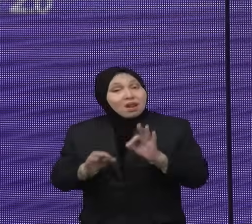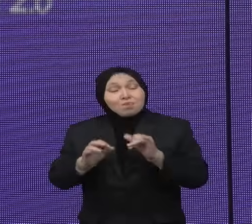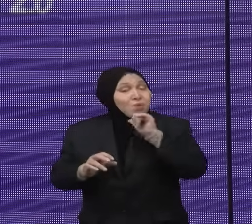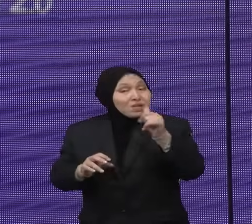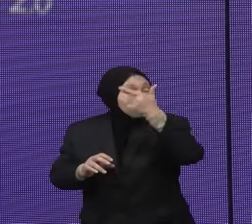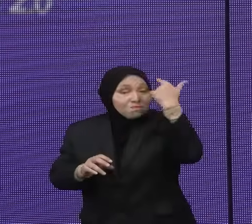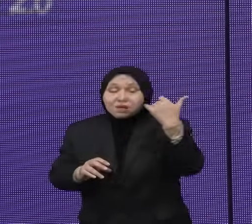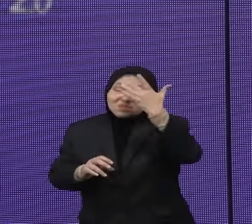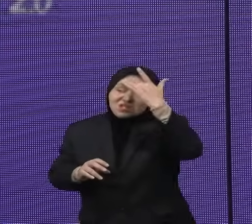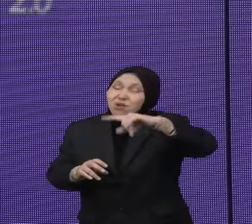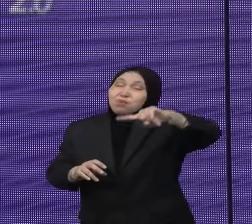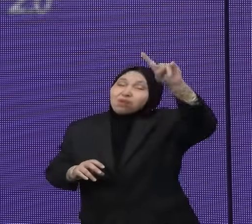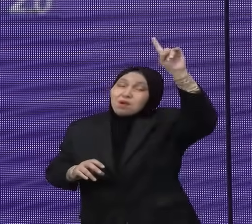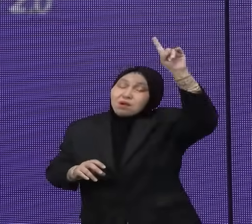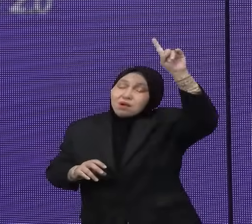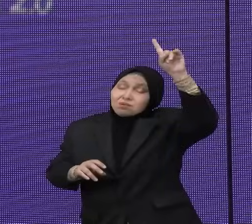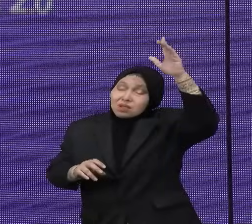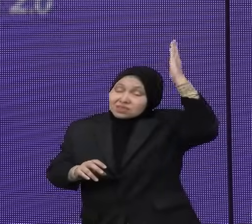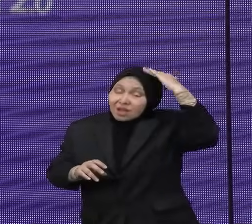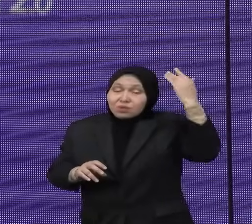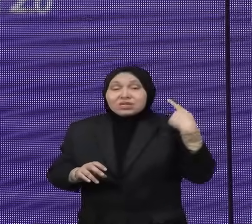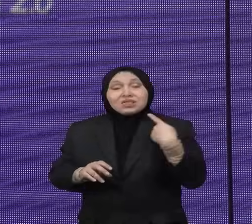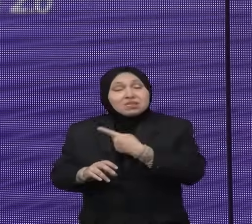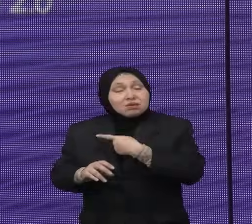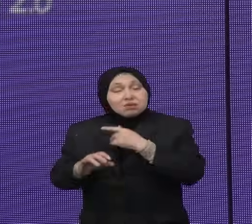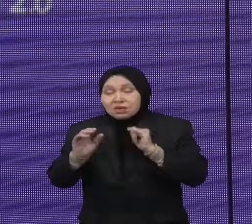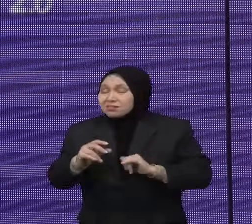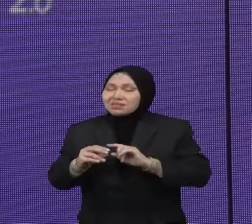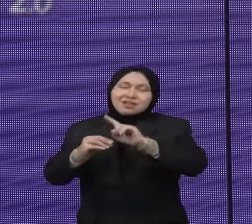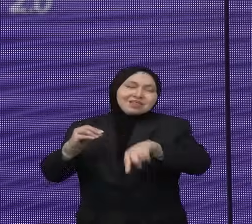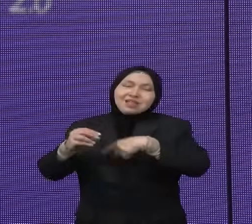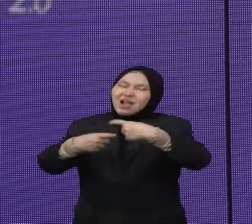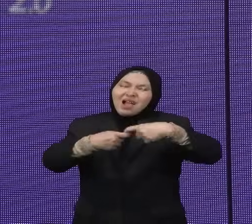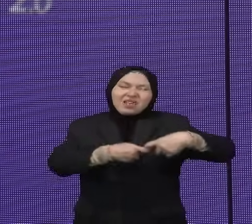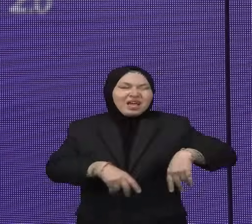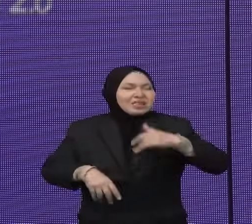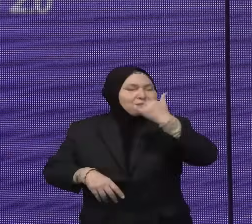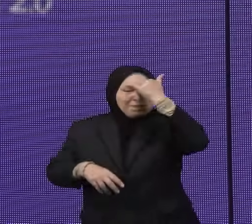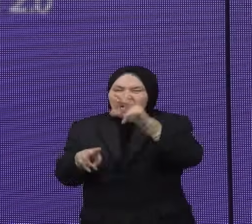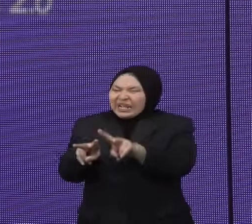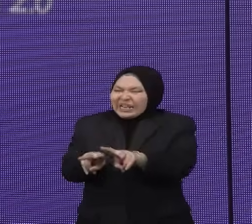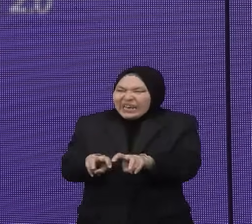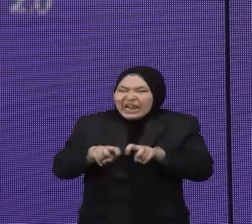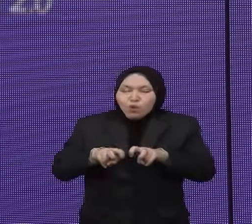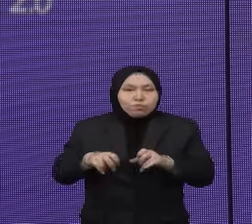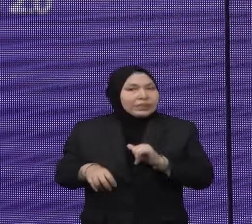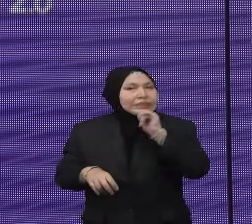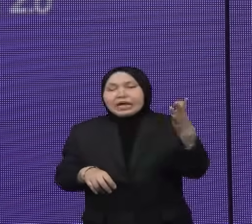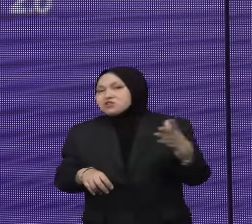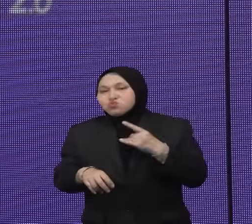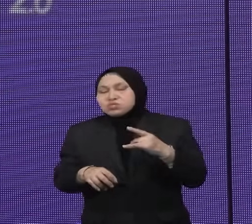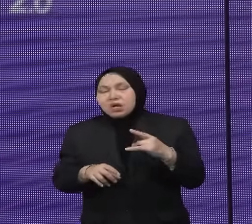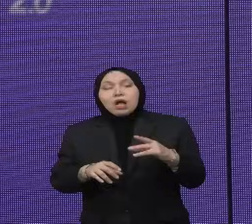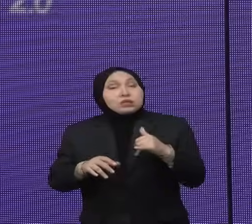kerana kebijaksanaan Allah SWT, Allah tahu saja kita ni memang bab anak yatim ni, kita memang kedekut, memang tak suka dan